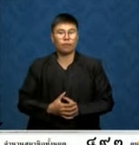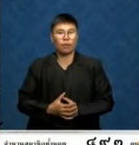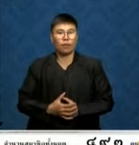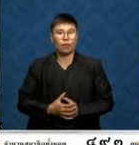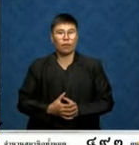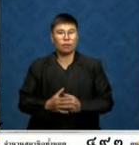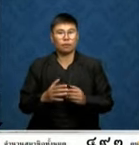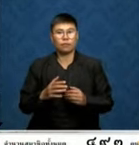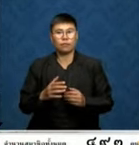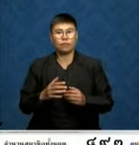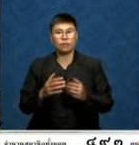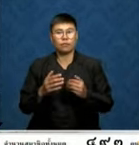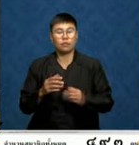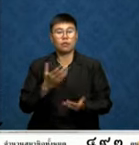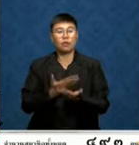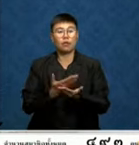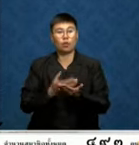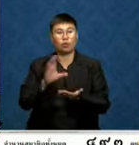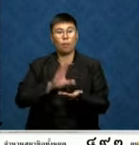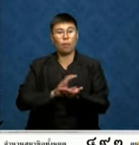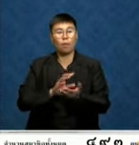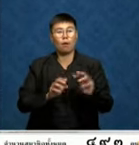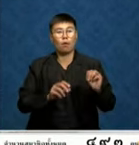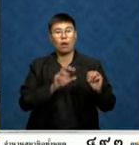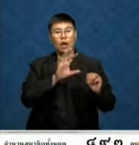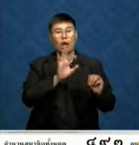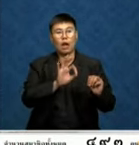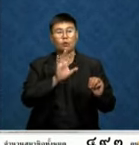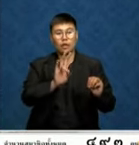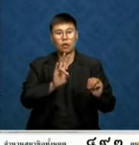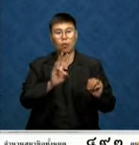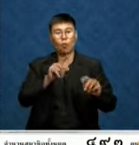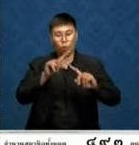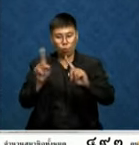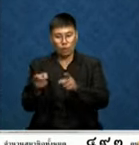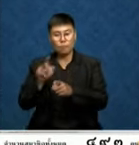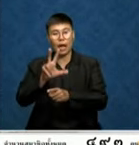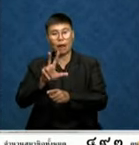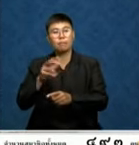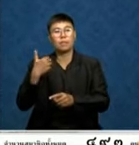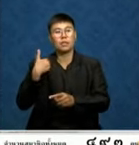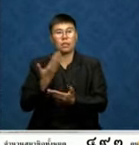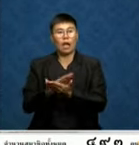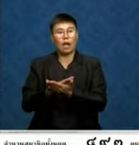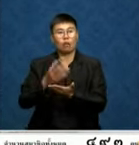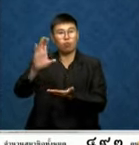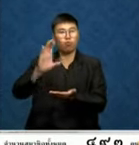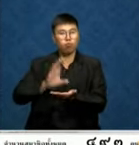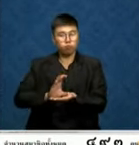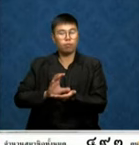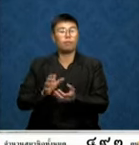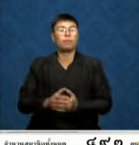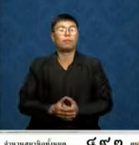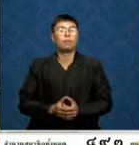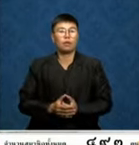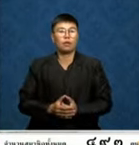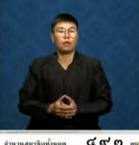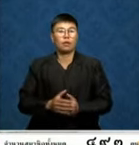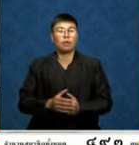จจุบันกองทุนมาตรา97วงเล็บ3เนี่ยมันมีงบประมาณ